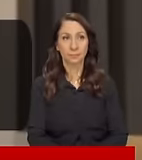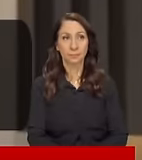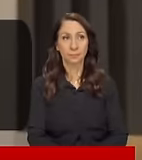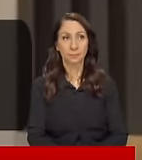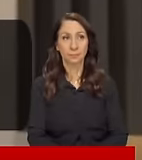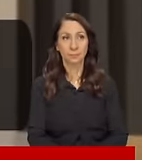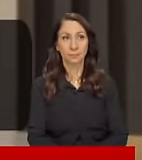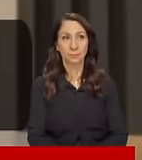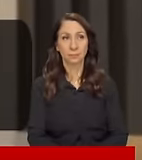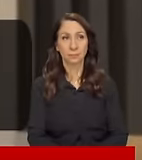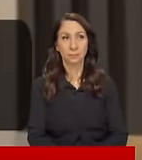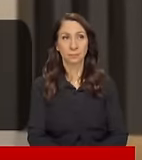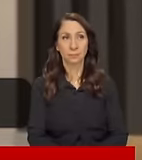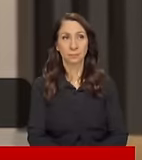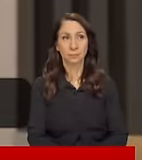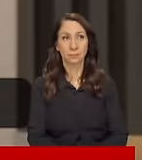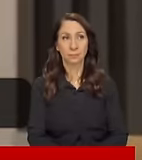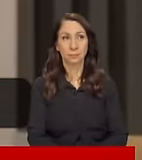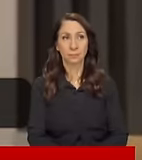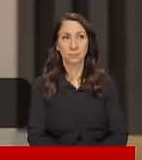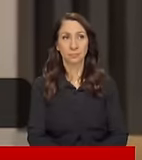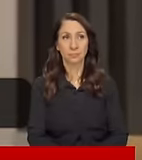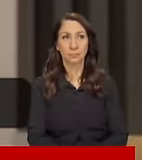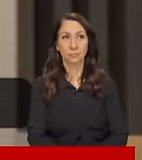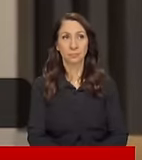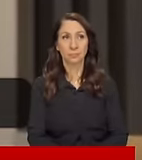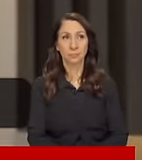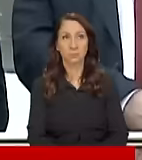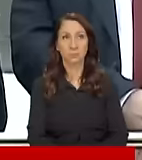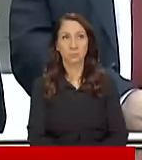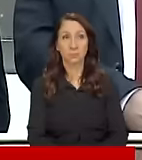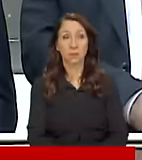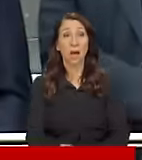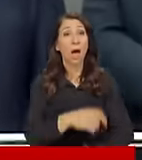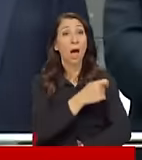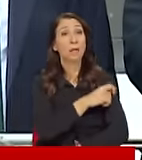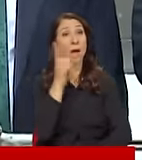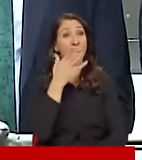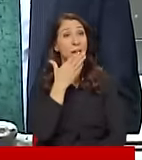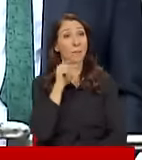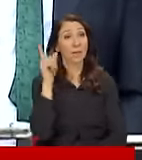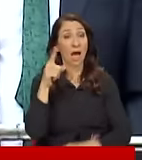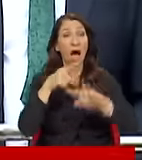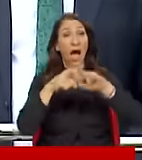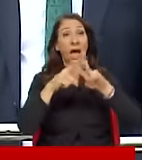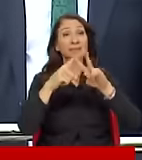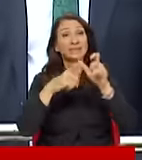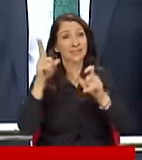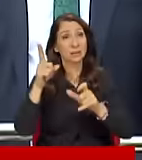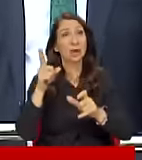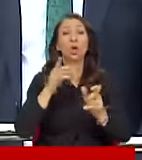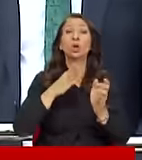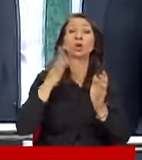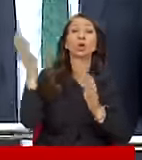bittikten sonra simit satıyordu, su satıyordu akşamları veya mesai saatleri sonunda. Almanya emeklisi Hans'ı